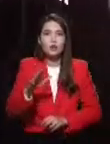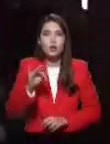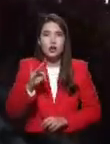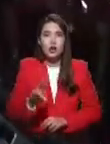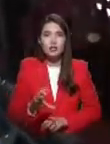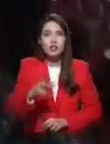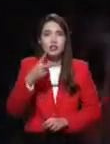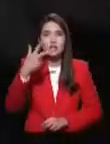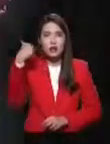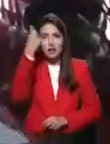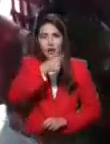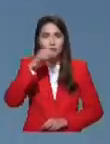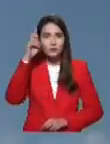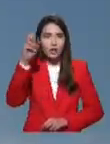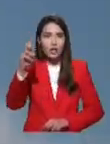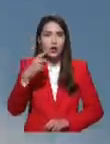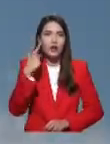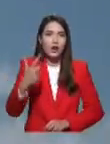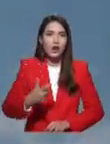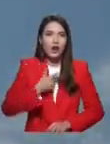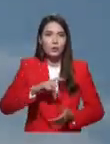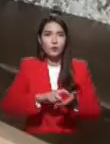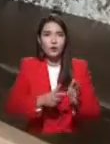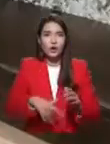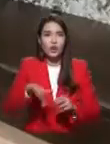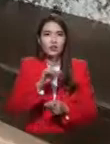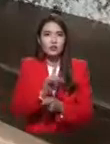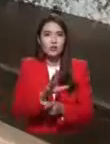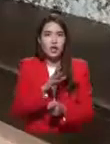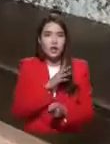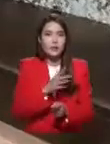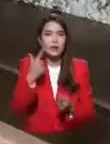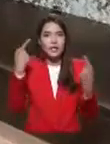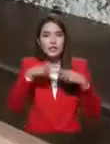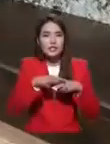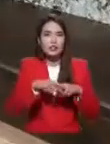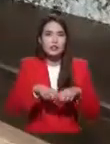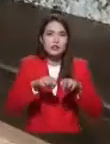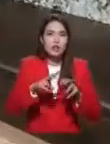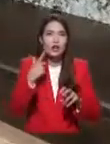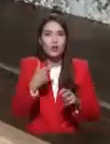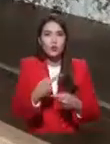2023» глава государства отметил, что в арсенале вооруженных сил страны должна быть передовая техника и оружие.